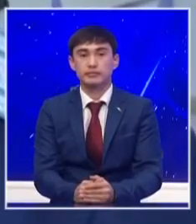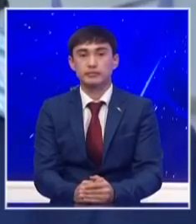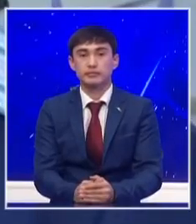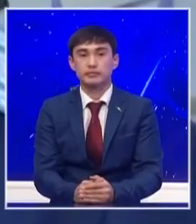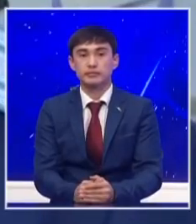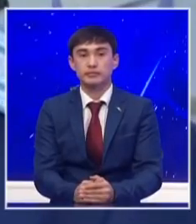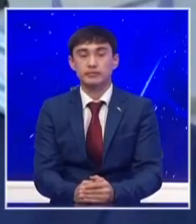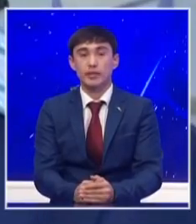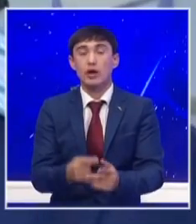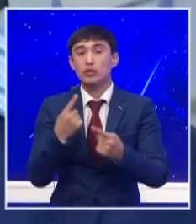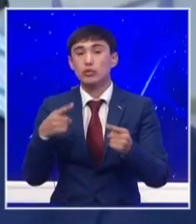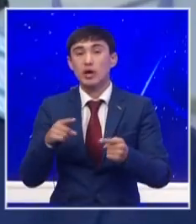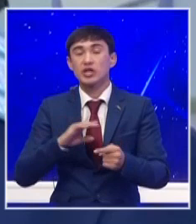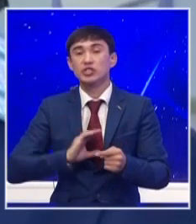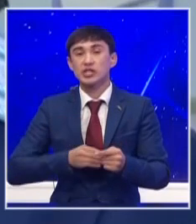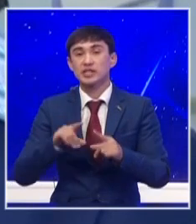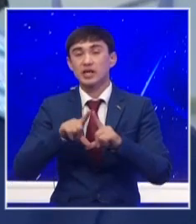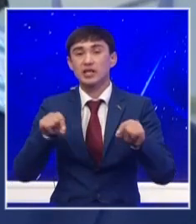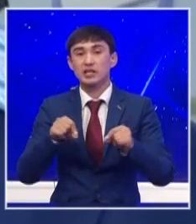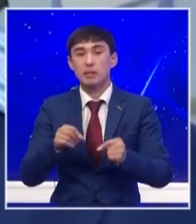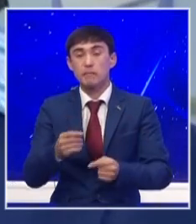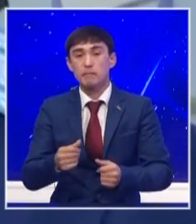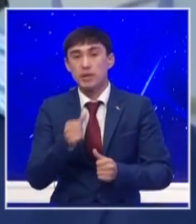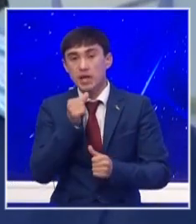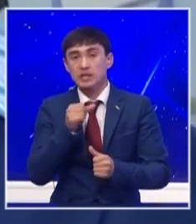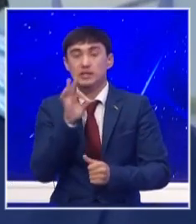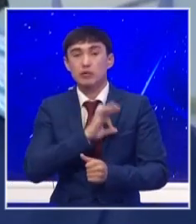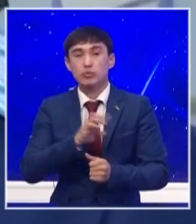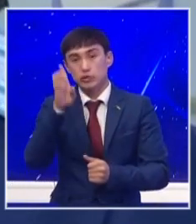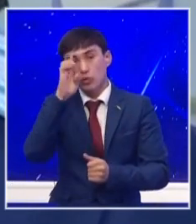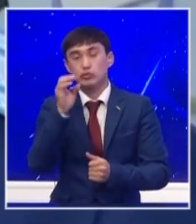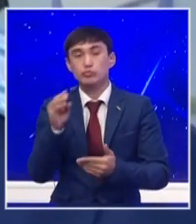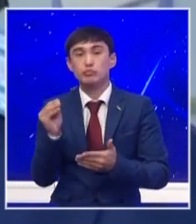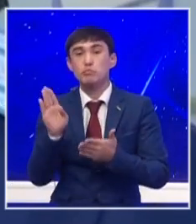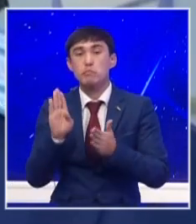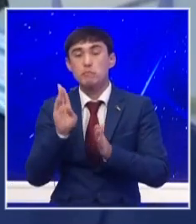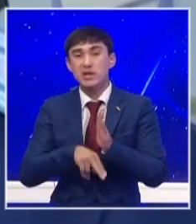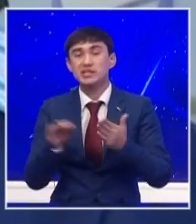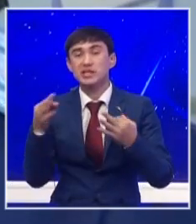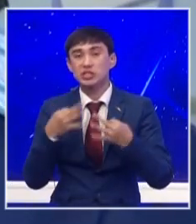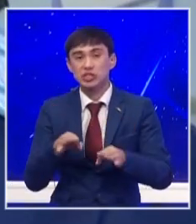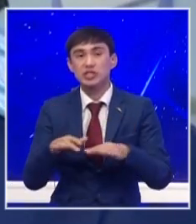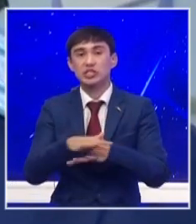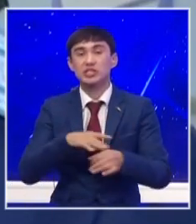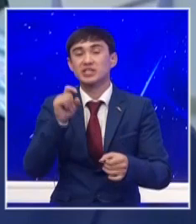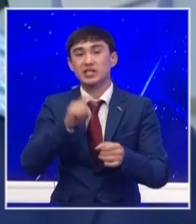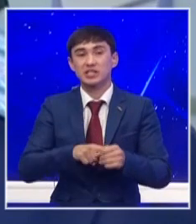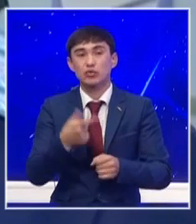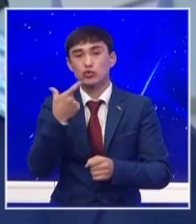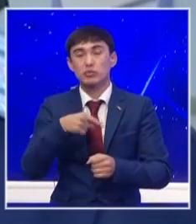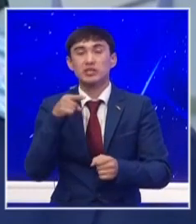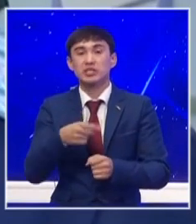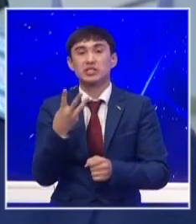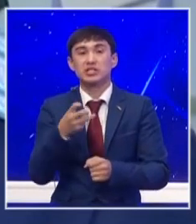человека другая частная клиника пыталась заработать за счёт госбюджета без разрешения самих жителей зарегистрировало у себя